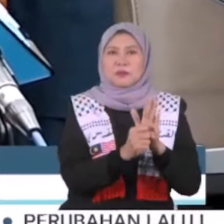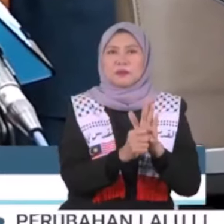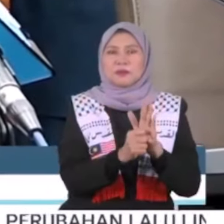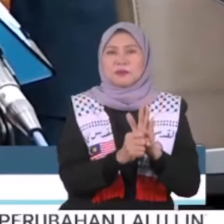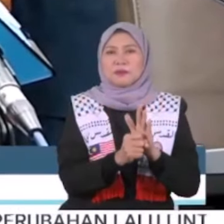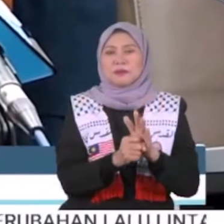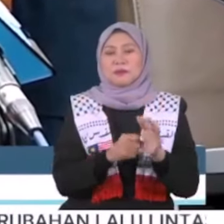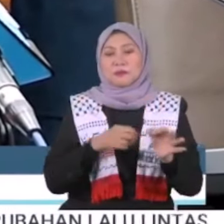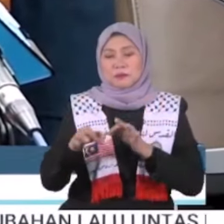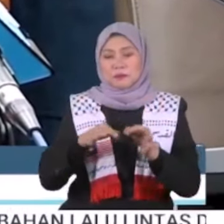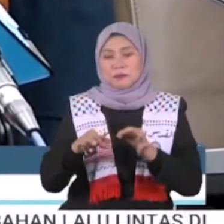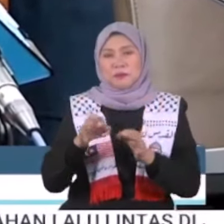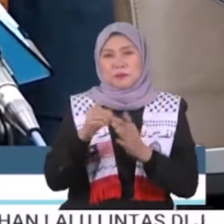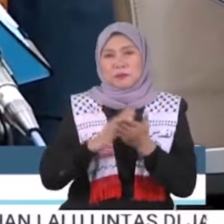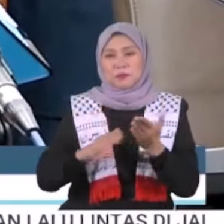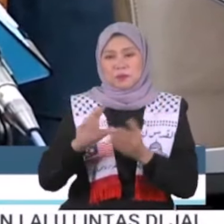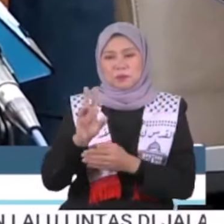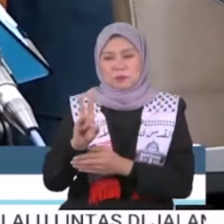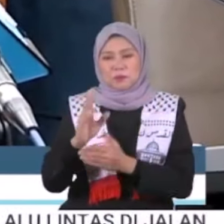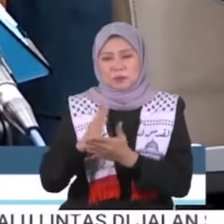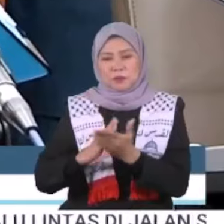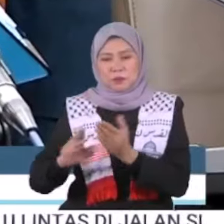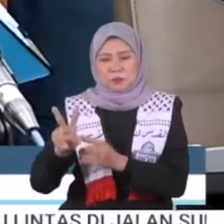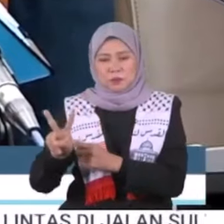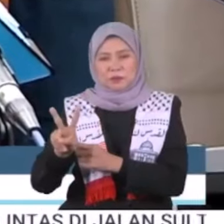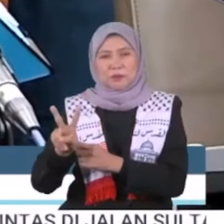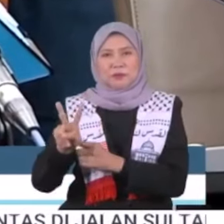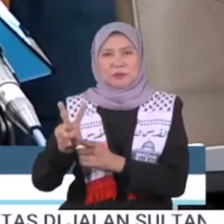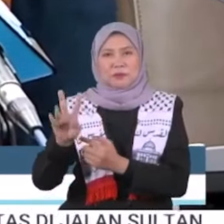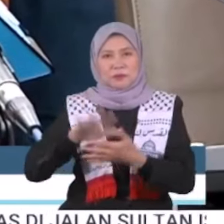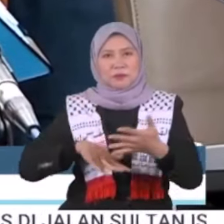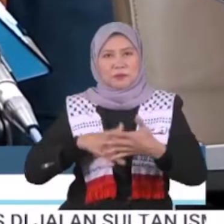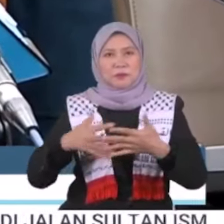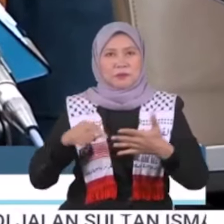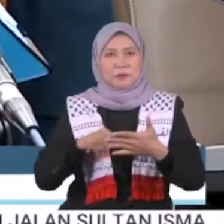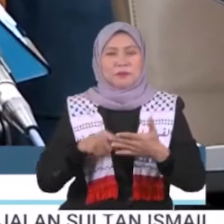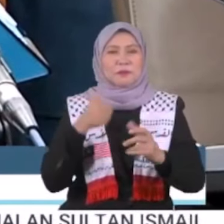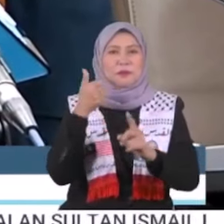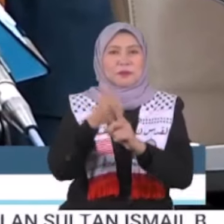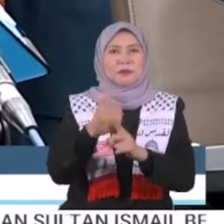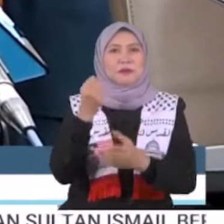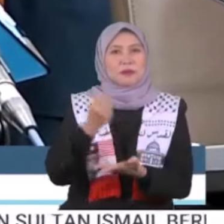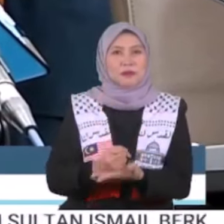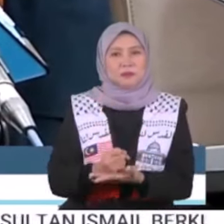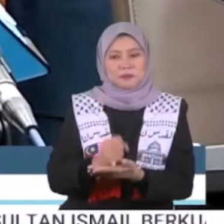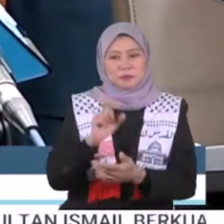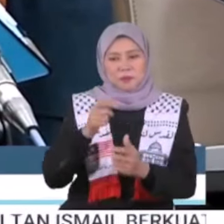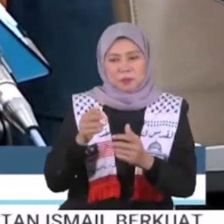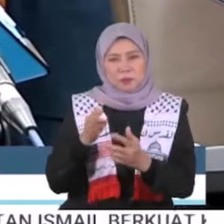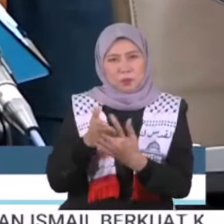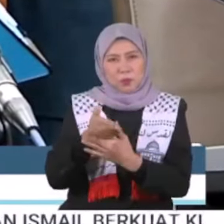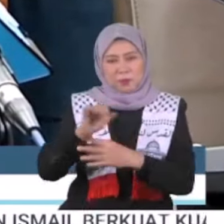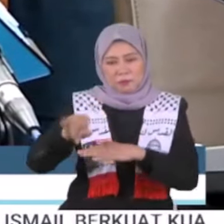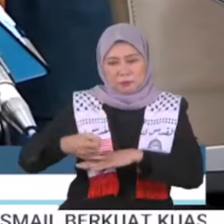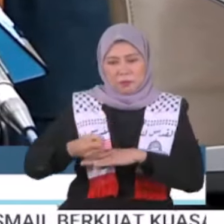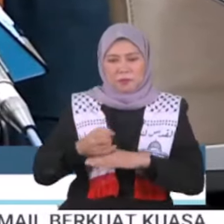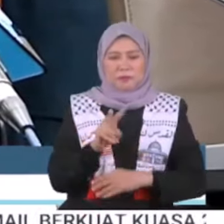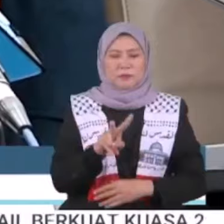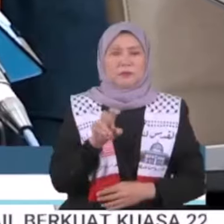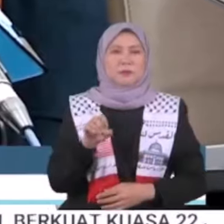di bawah butiran 7 bahagian 2 jadual kedua Perintah Kastam Larangan Mengenai Import